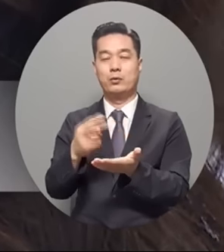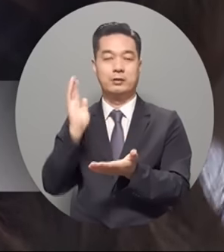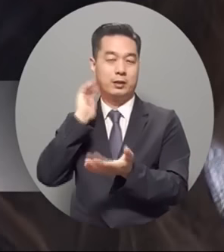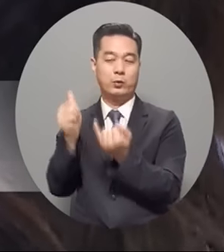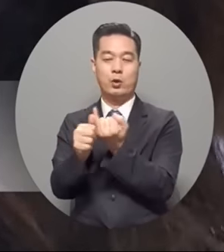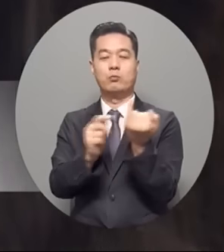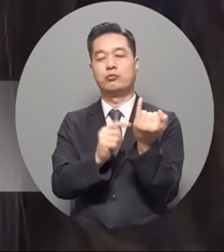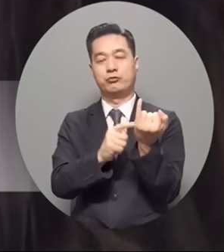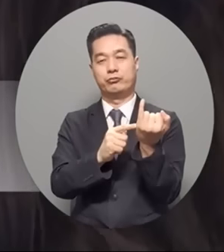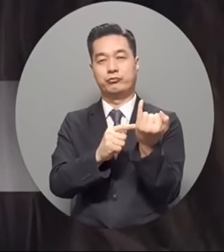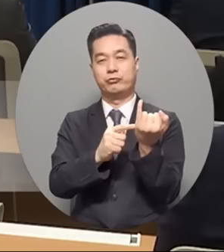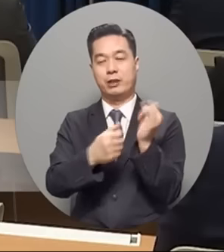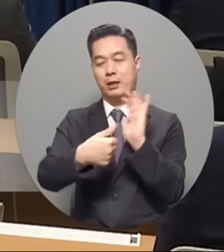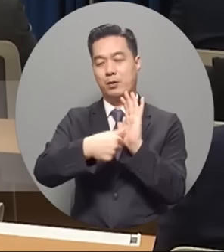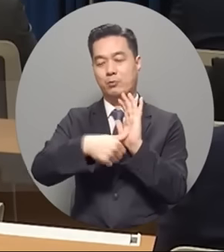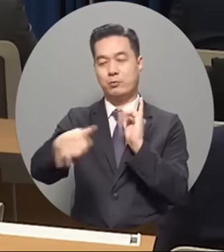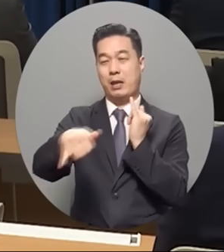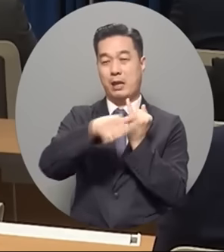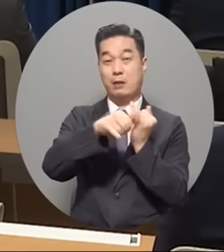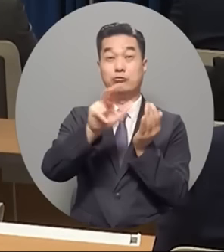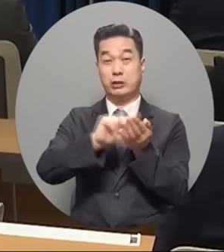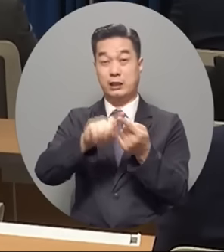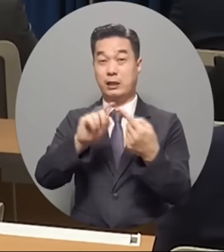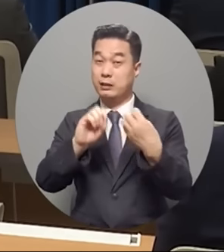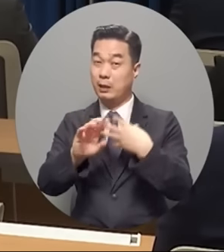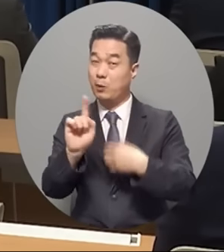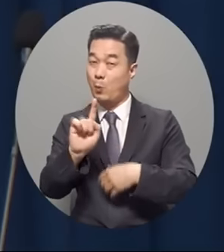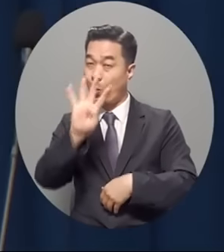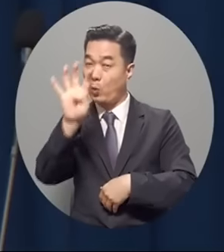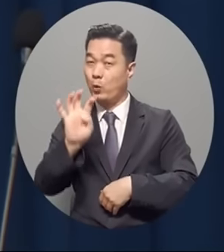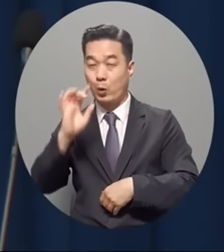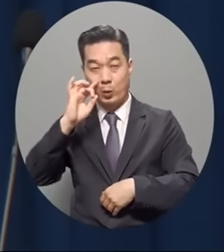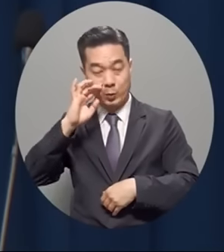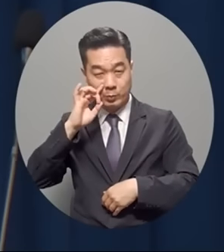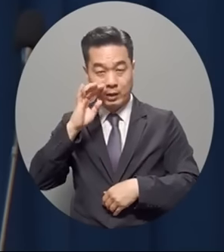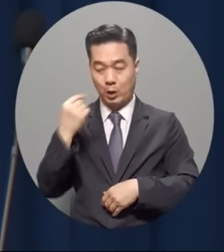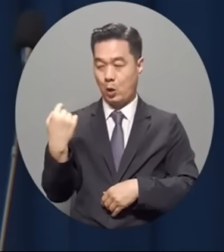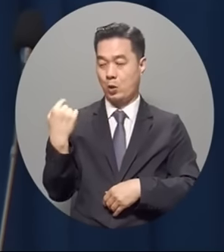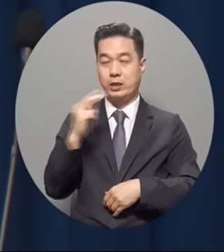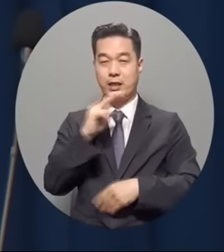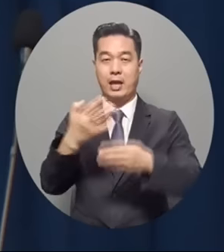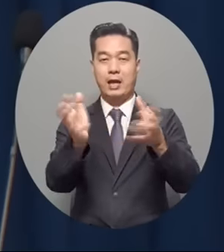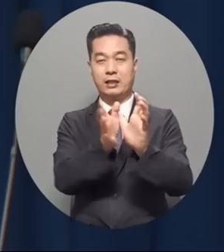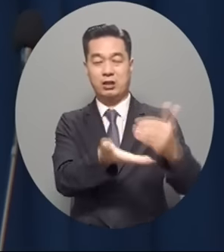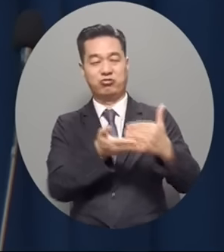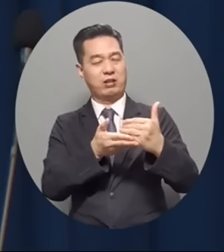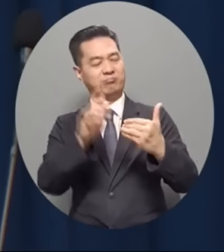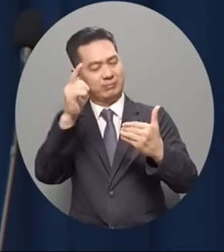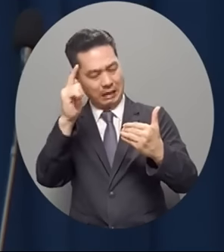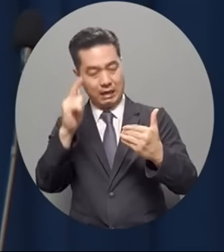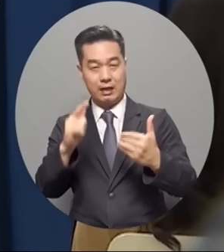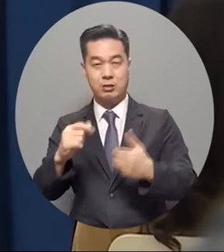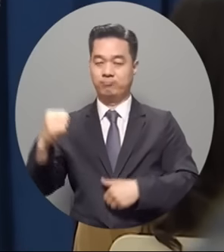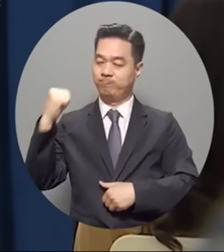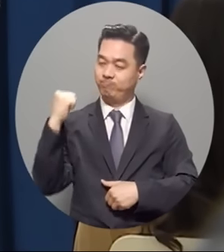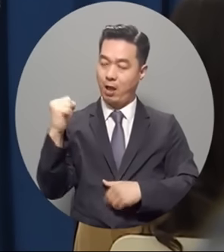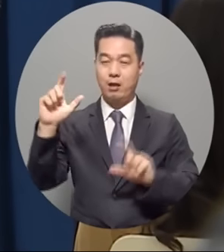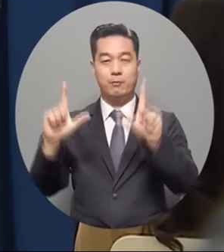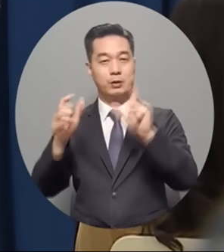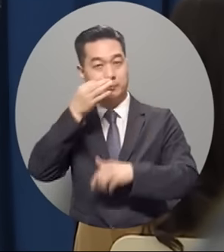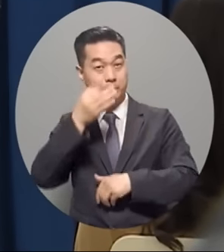답변을 내놓느냐입니다. 윤 대통령은 어제 야당 주장에 반박하면서 주먹을 불끈 쥐는 모습을